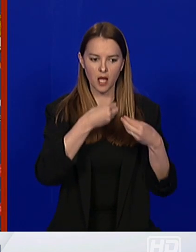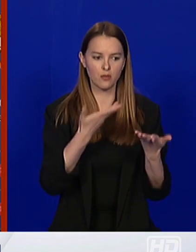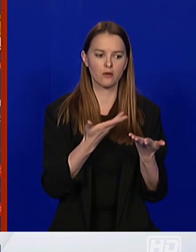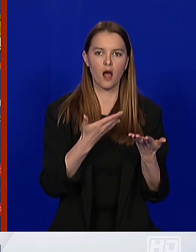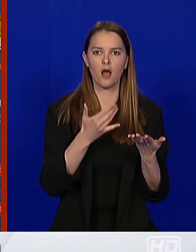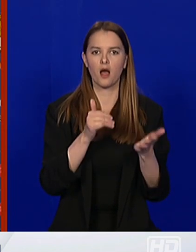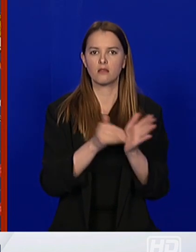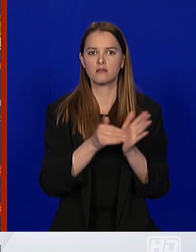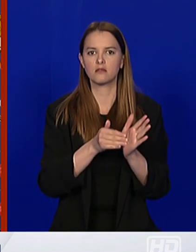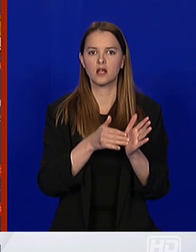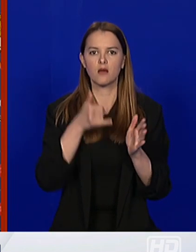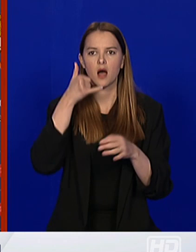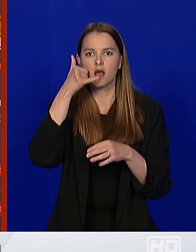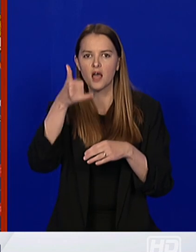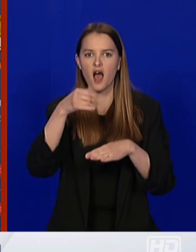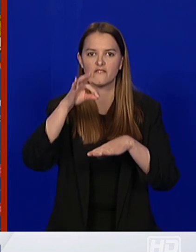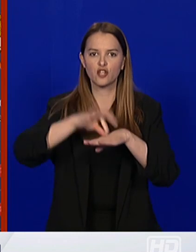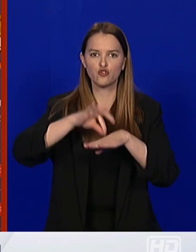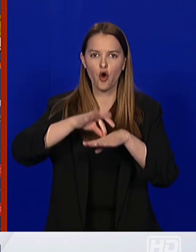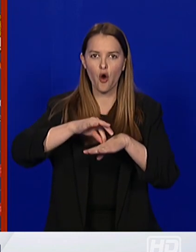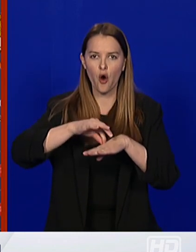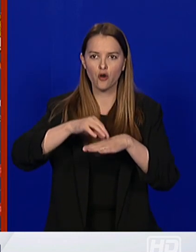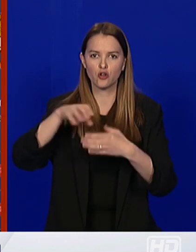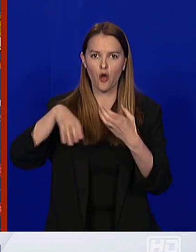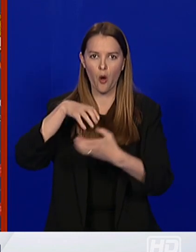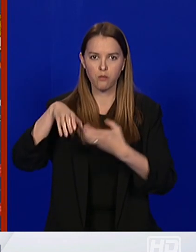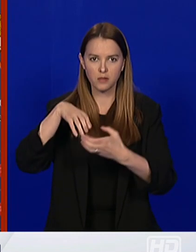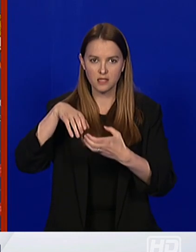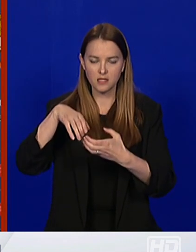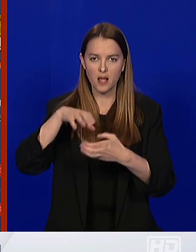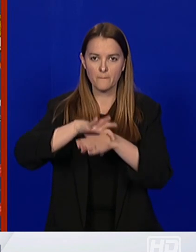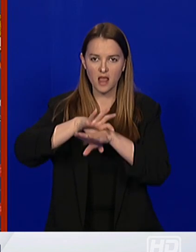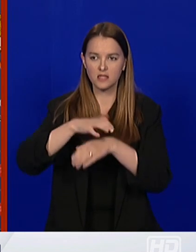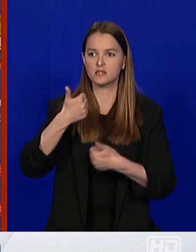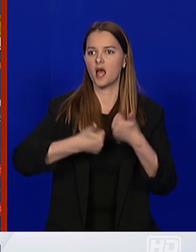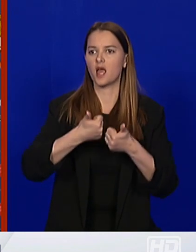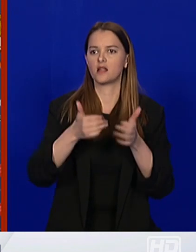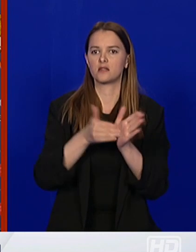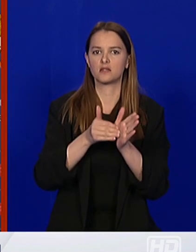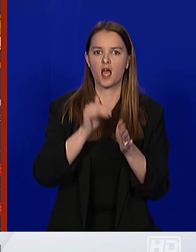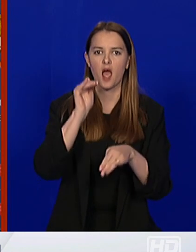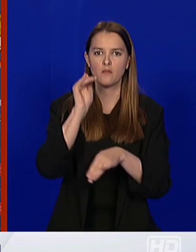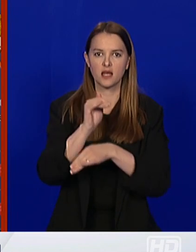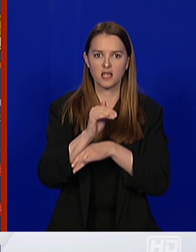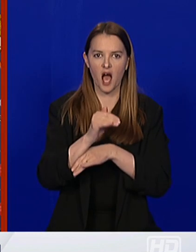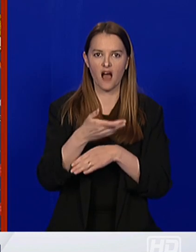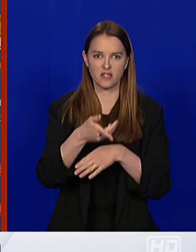javite obiteljskom liječniku, da li da se javite epidemiologu, dakle vrlo jedna neopćenita